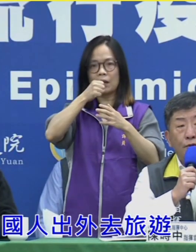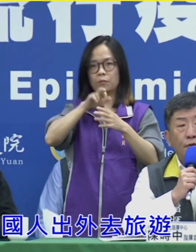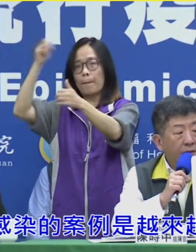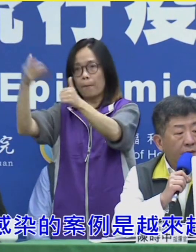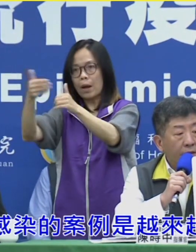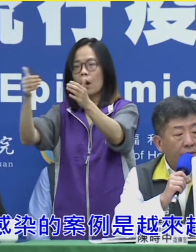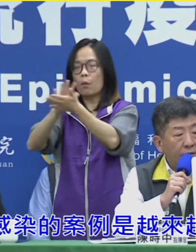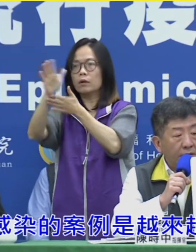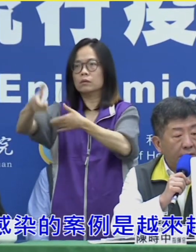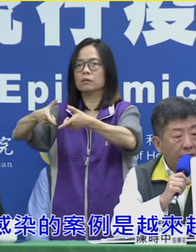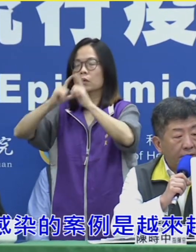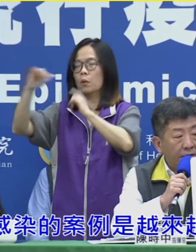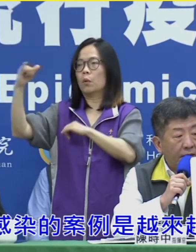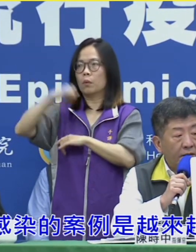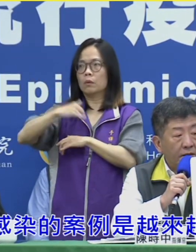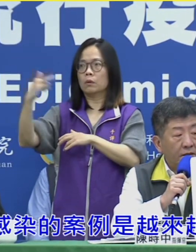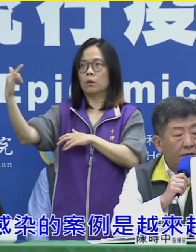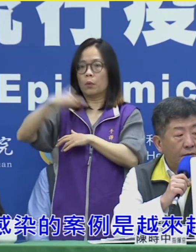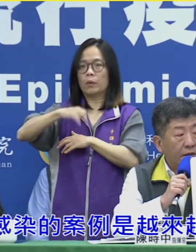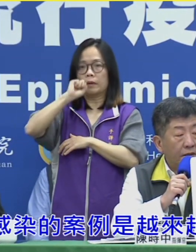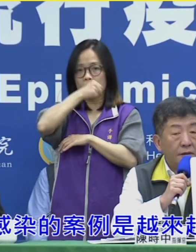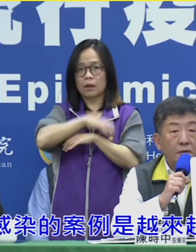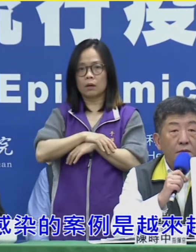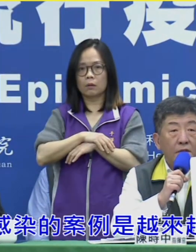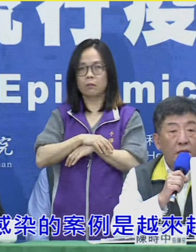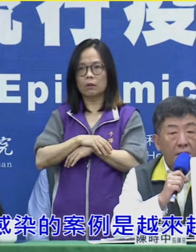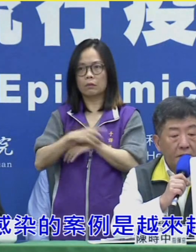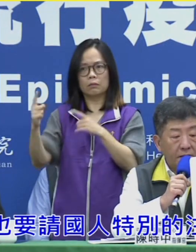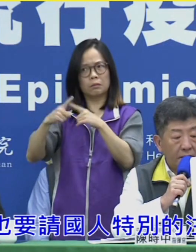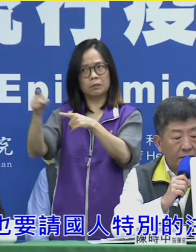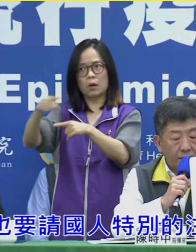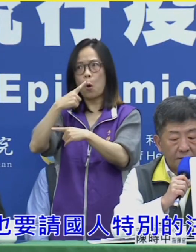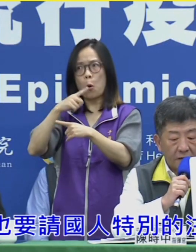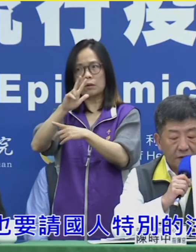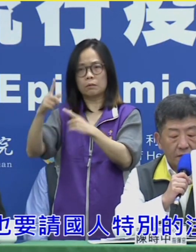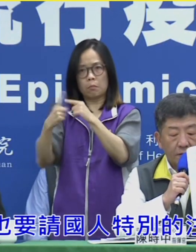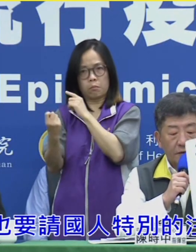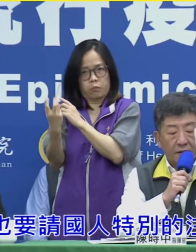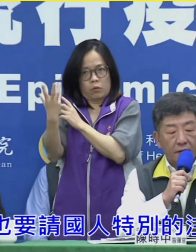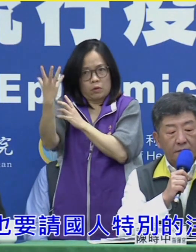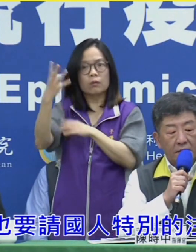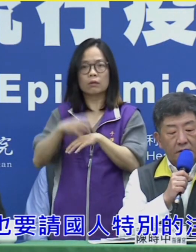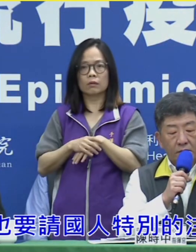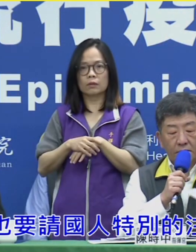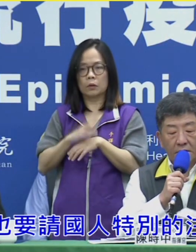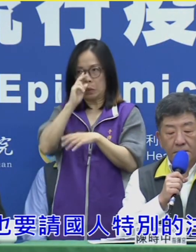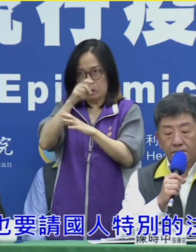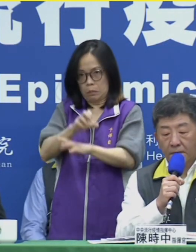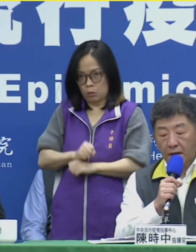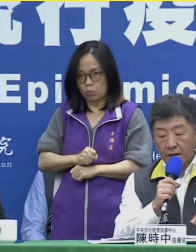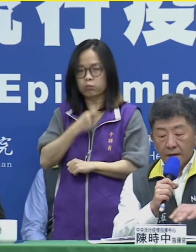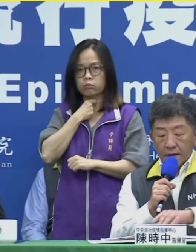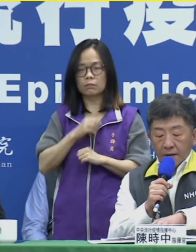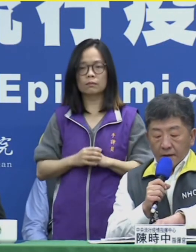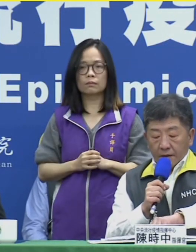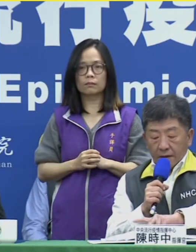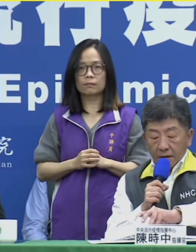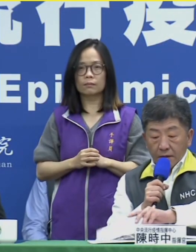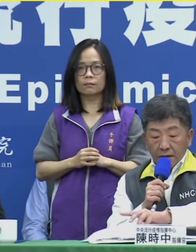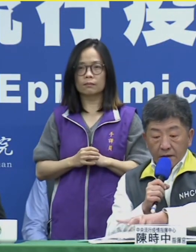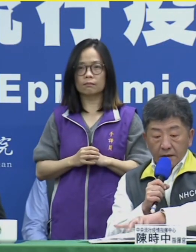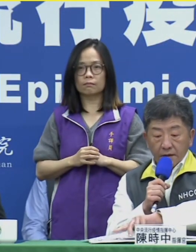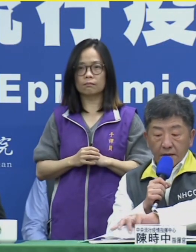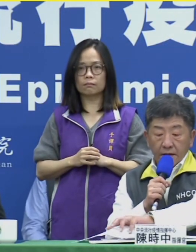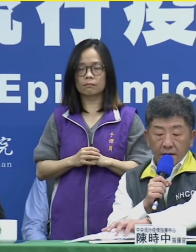伏很慢，那但是他还是会，他一定会走到那个高峰点了，我们现在是把它拖到后面，会不会其他国家疫